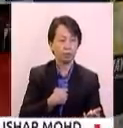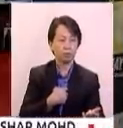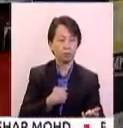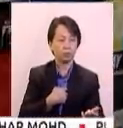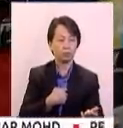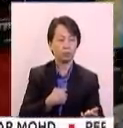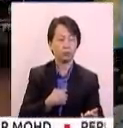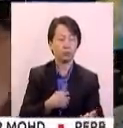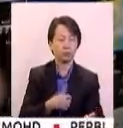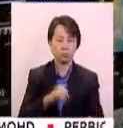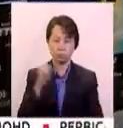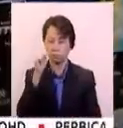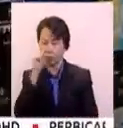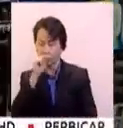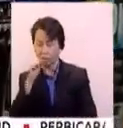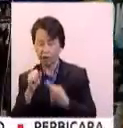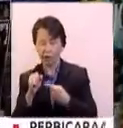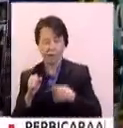forte saya lah. So dalam nyanyian ni